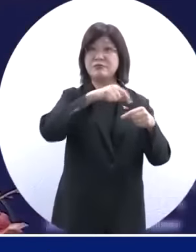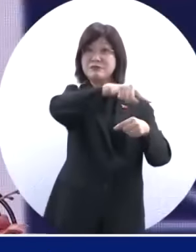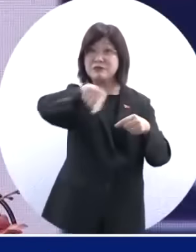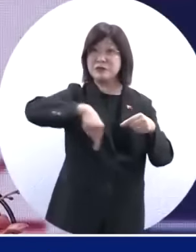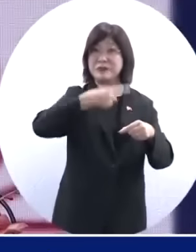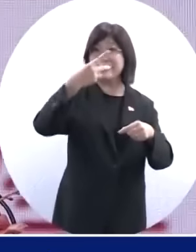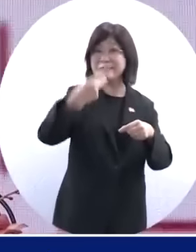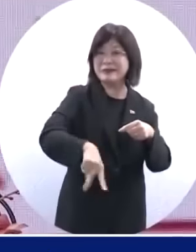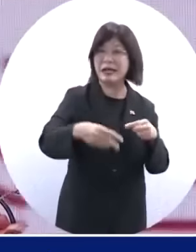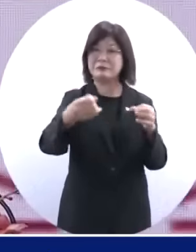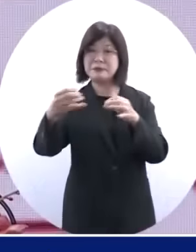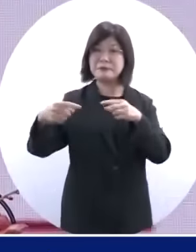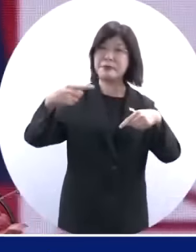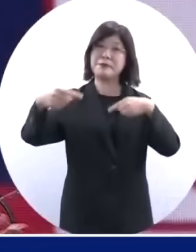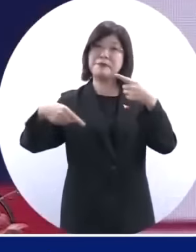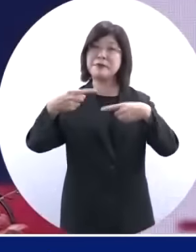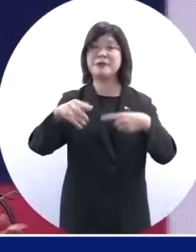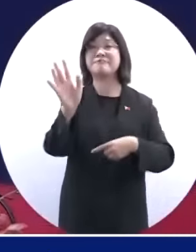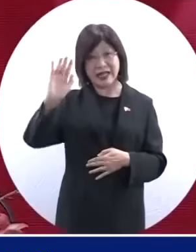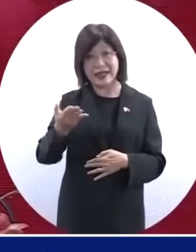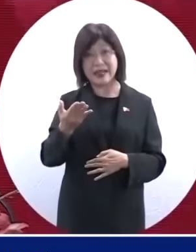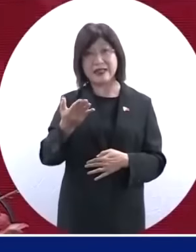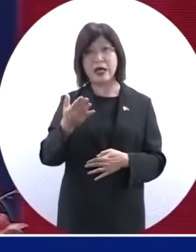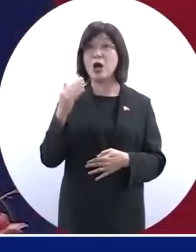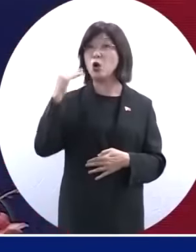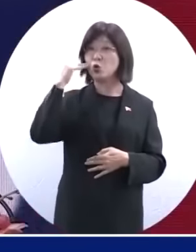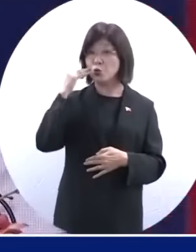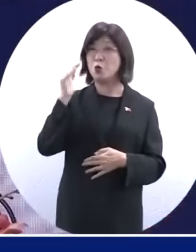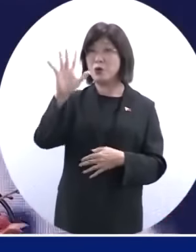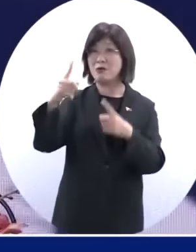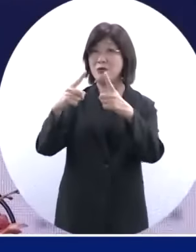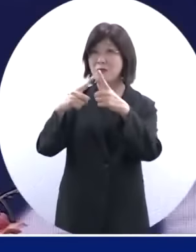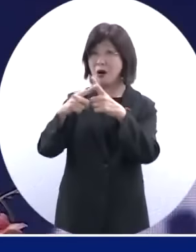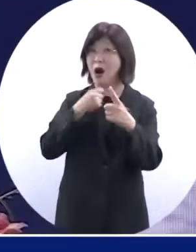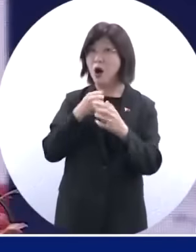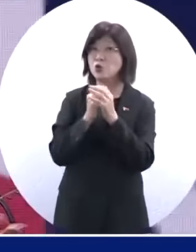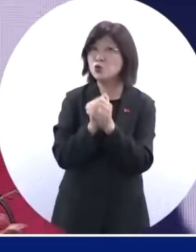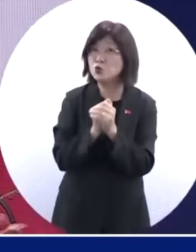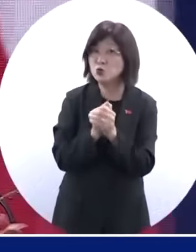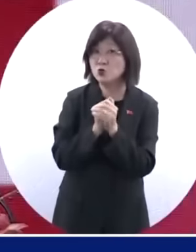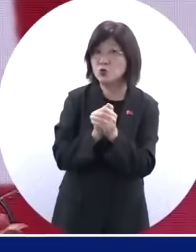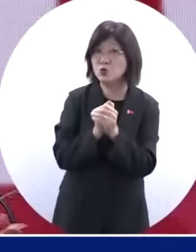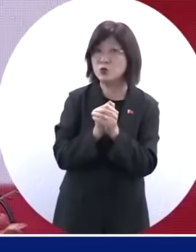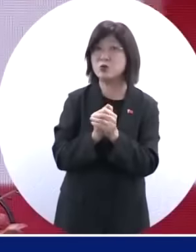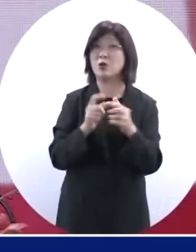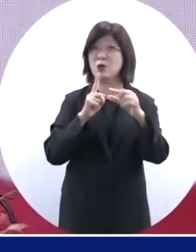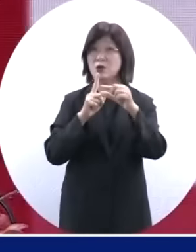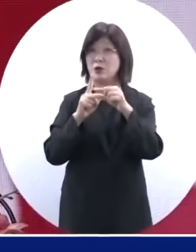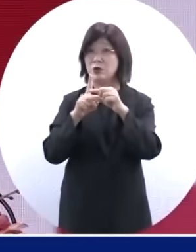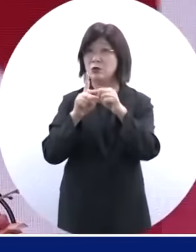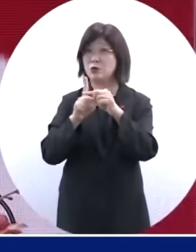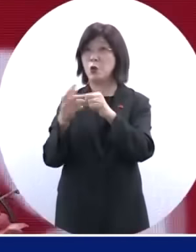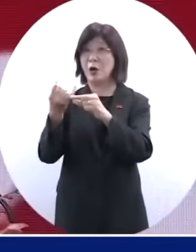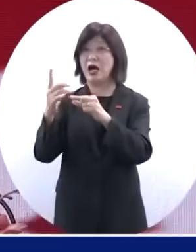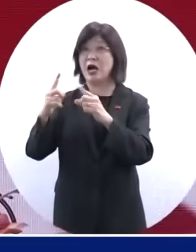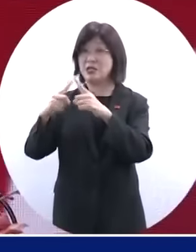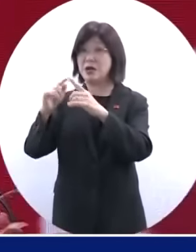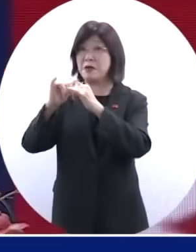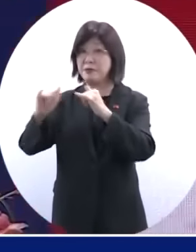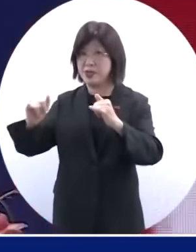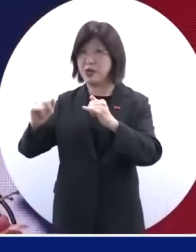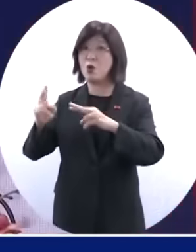不必再去谈论这一层关系了。如果有人要祝贺中华人民共和国